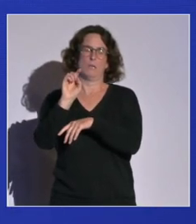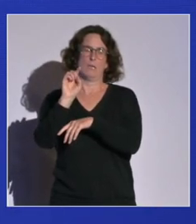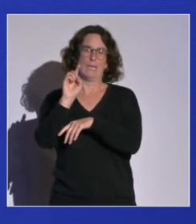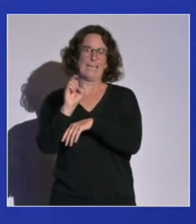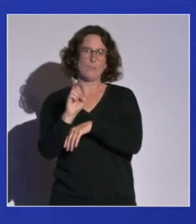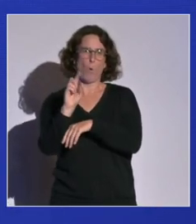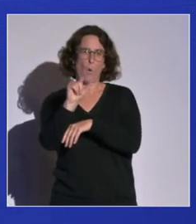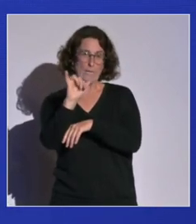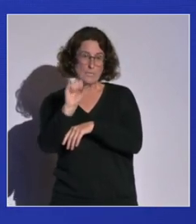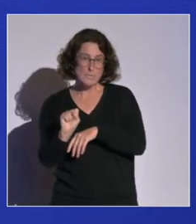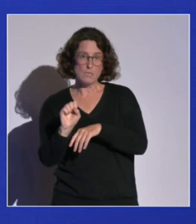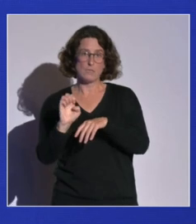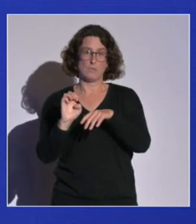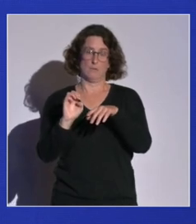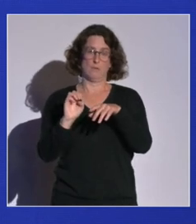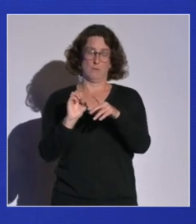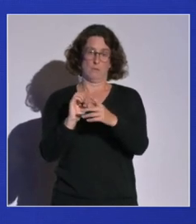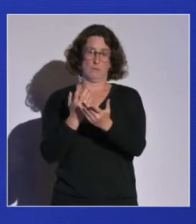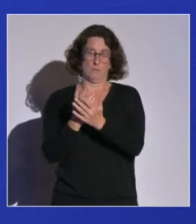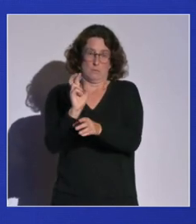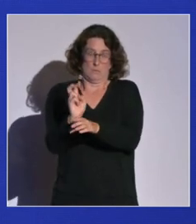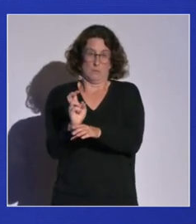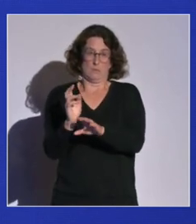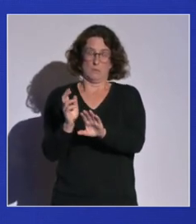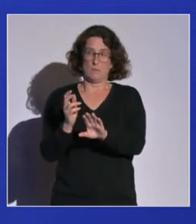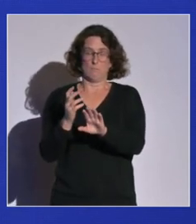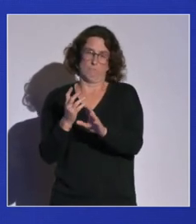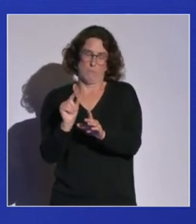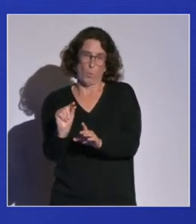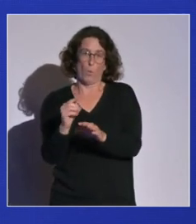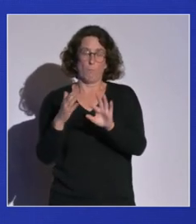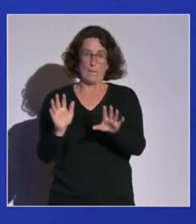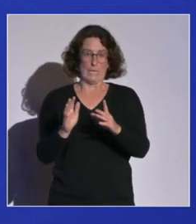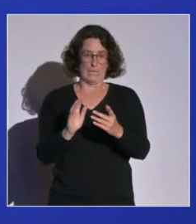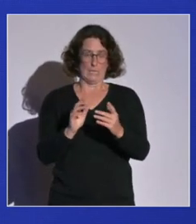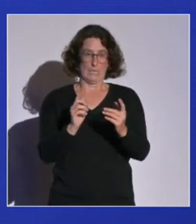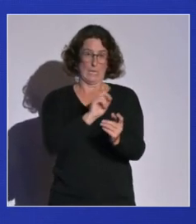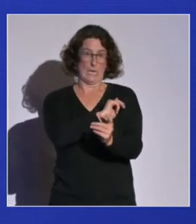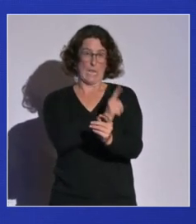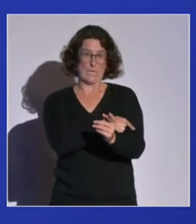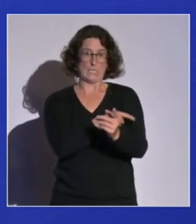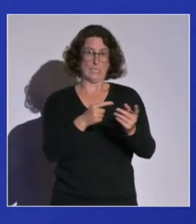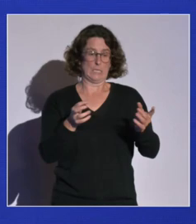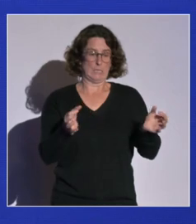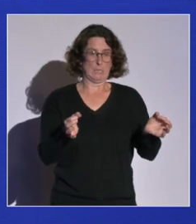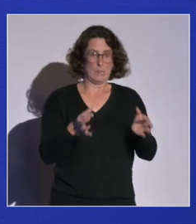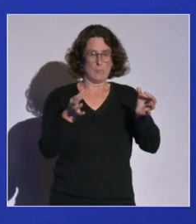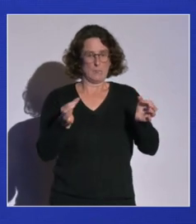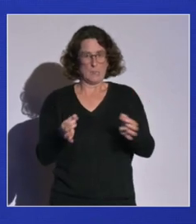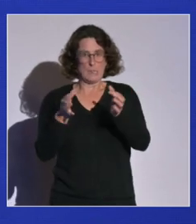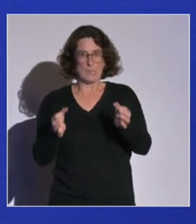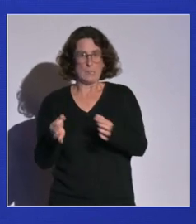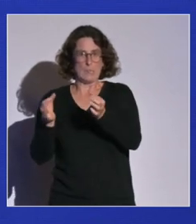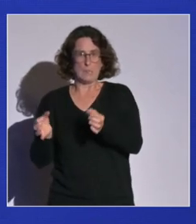Mais une énergie intermittente, ça ne peut se compenser, s'équilibrer, que par une